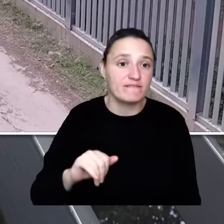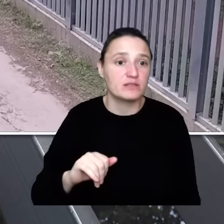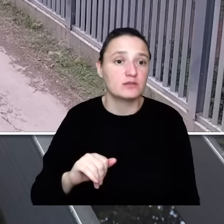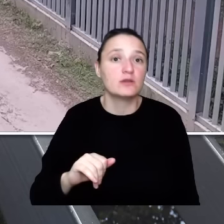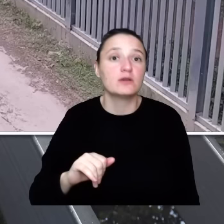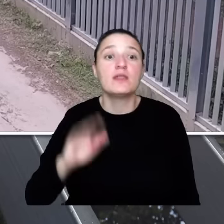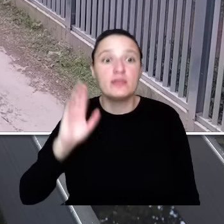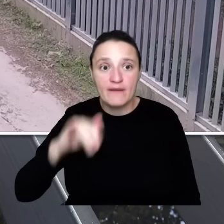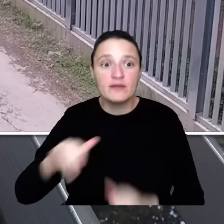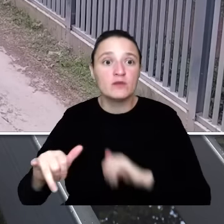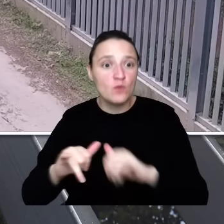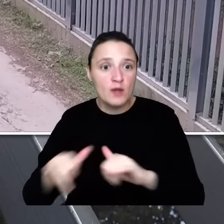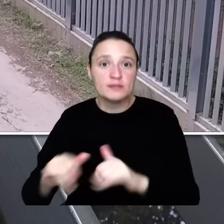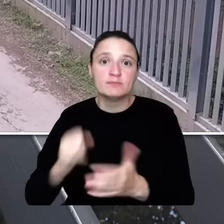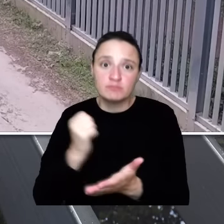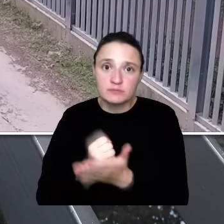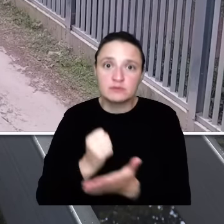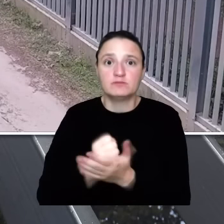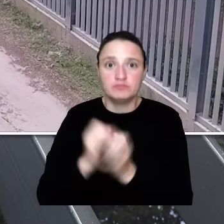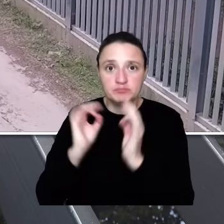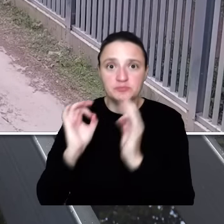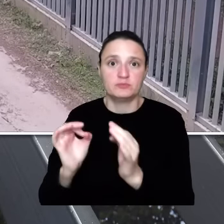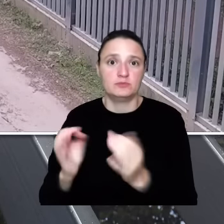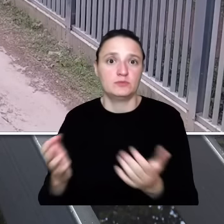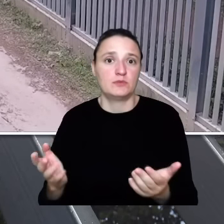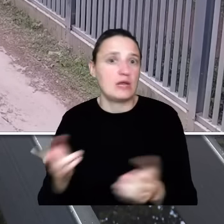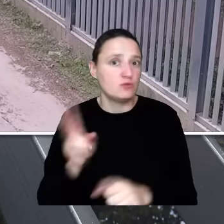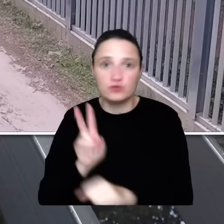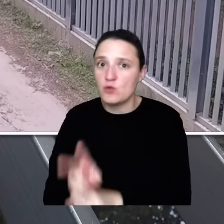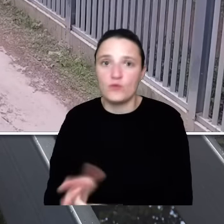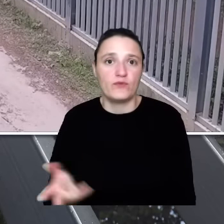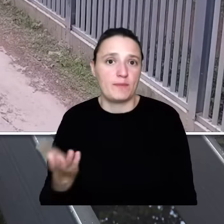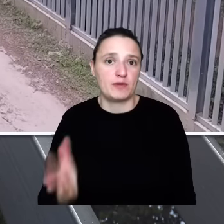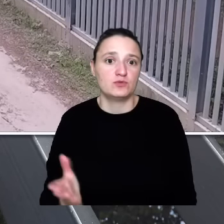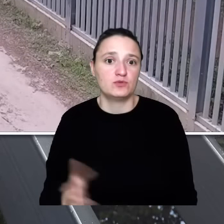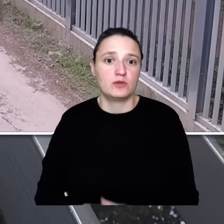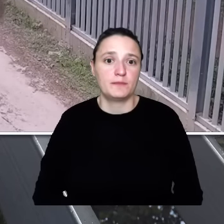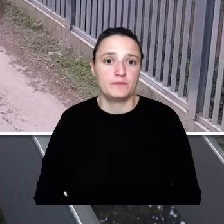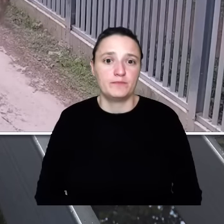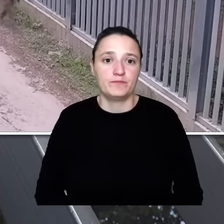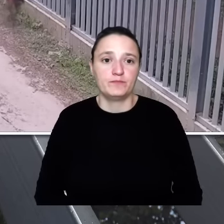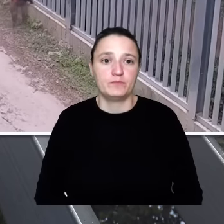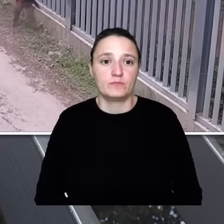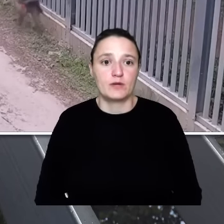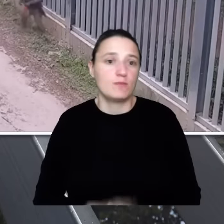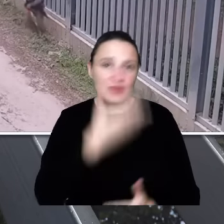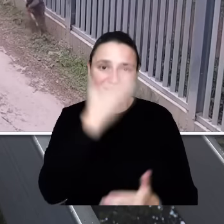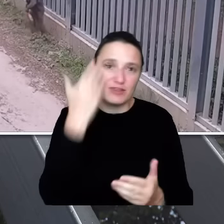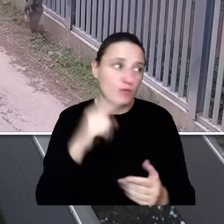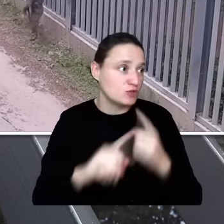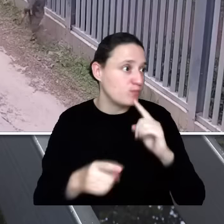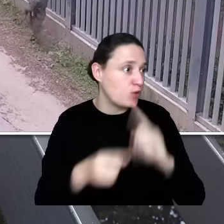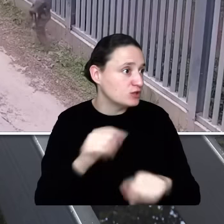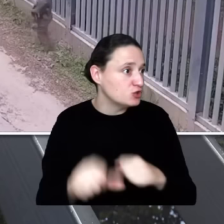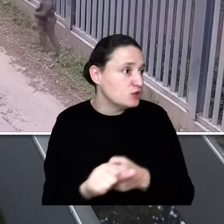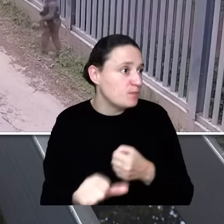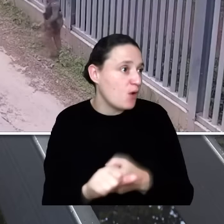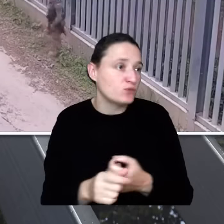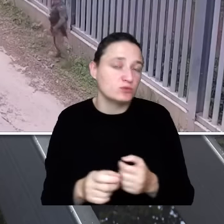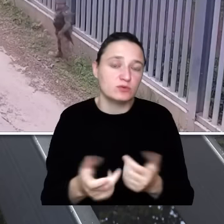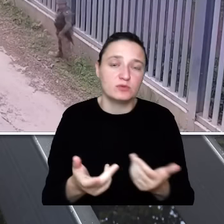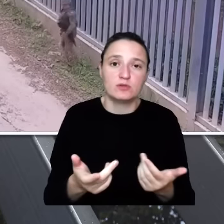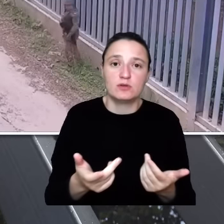ma jakieś uzasadnienie. Ale nie wiadomo, czy to jest akurat czy ta, to jest wypuszczone na potrzeby polityczne. Czy ta, która jest polityczną grą.